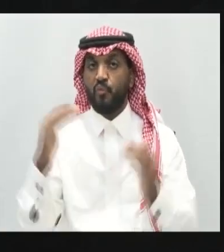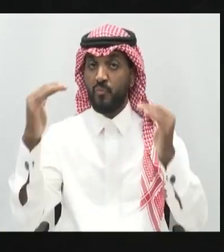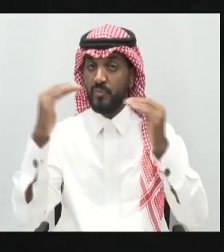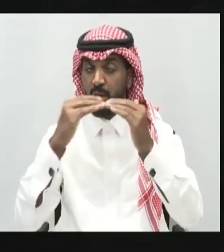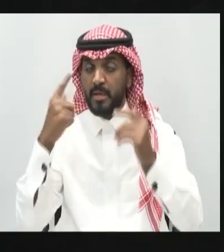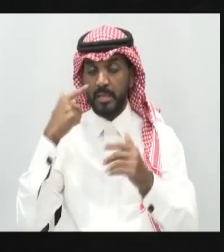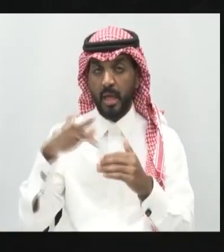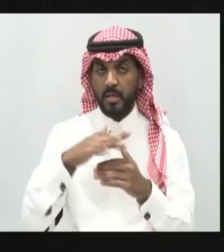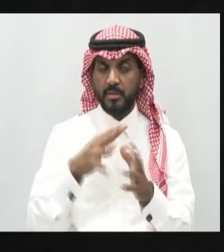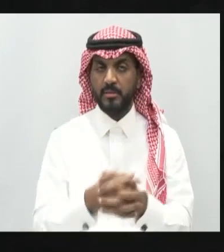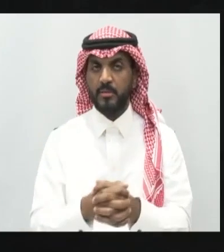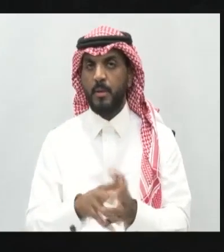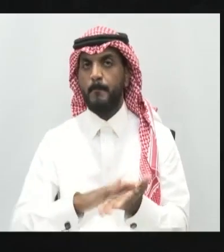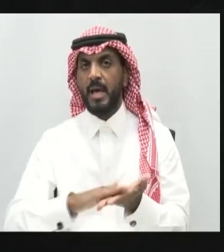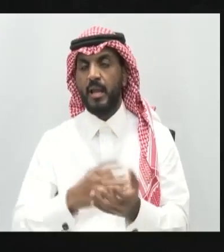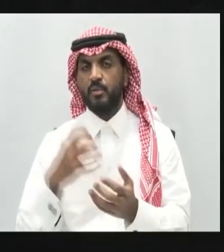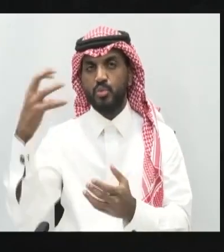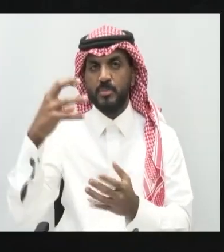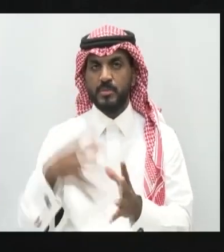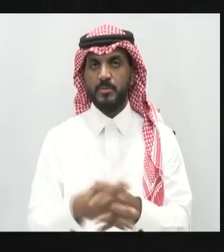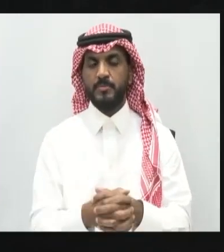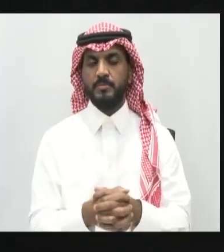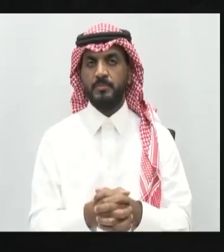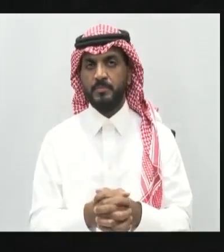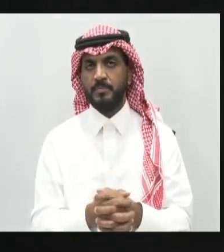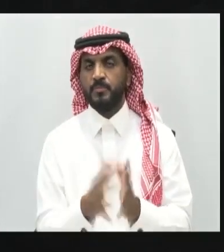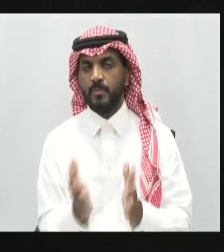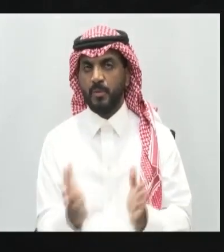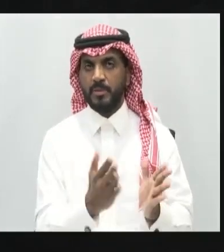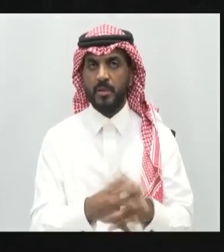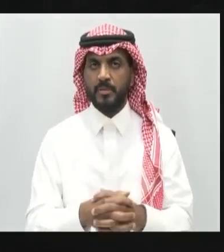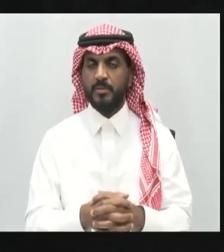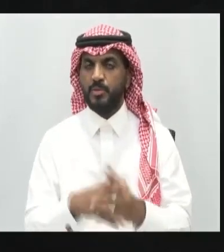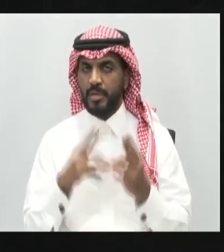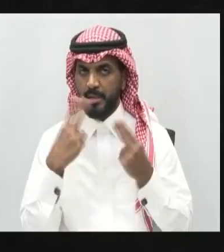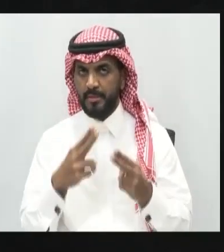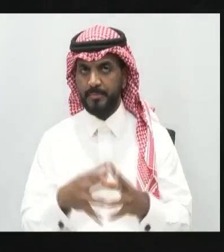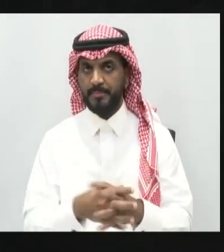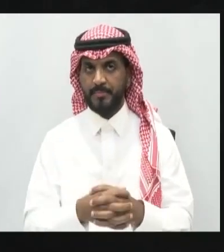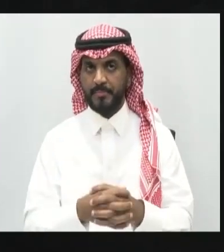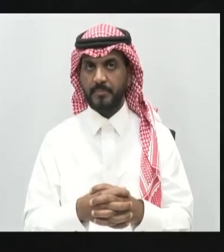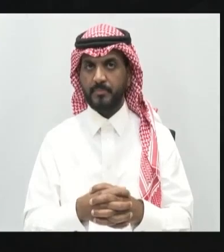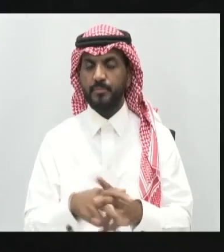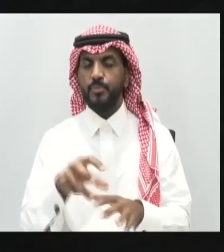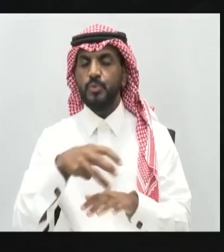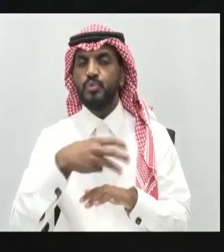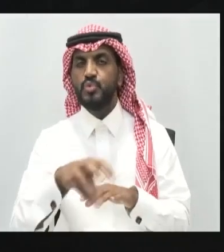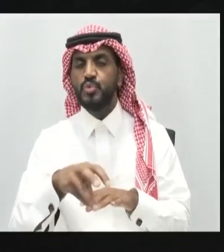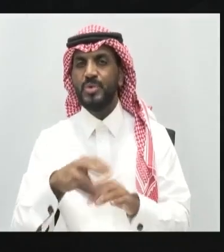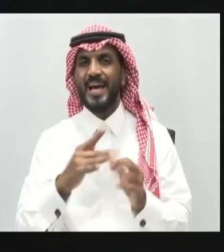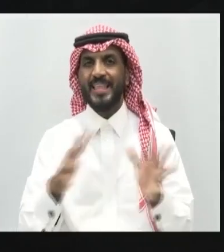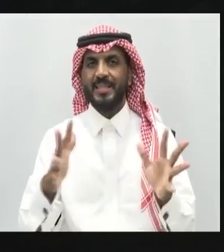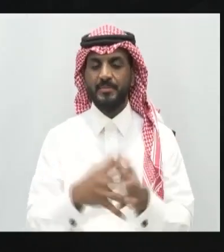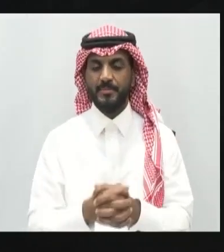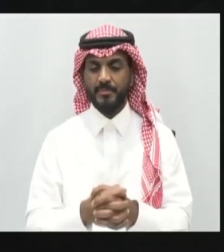مكانه مع الارض والشمس وبالتالي احنا نشوف جزء اكثر